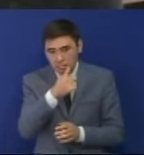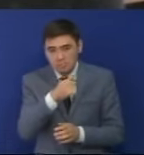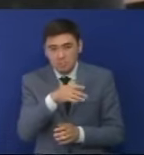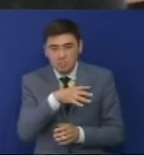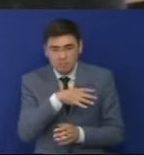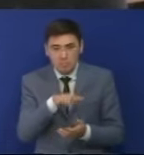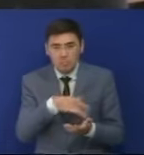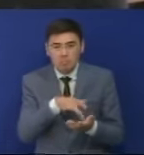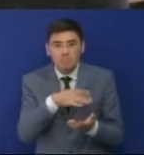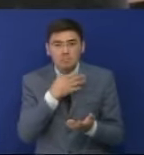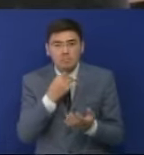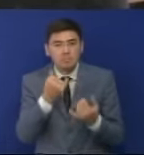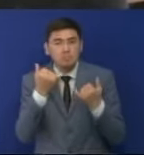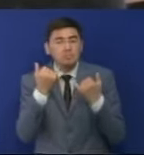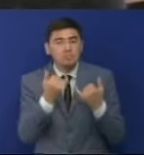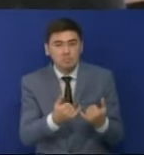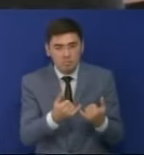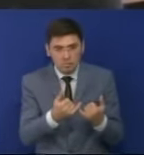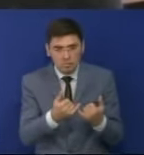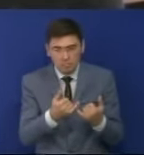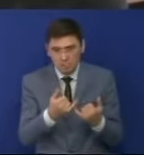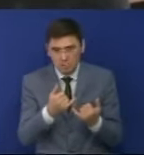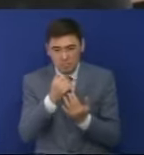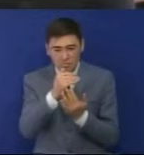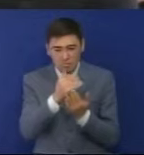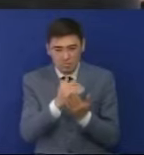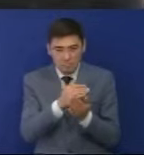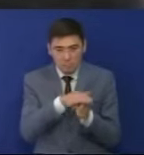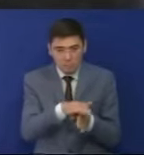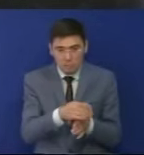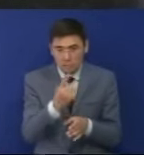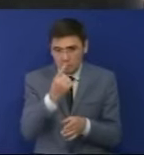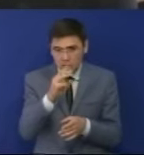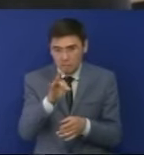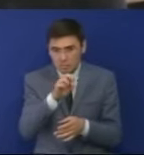2019 жылы Семейге атаулы әлеуметтік көмек көрсету бағдарламасын жүзеге асыруға